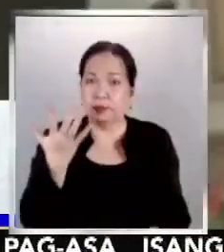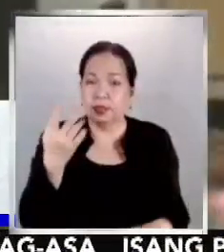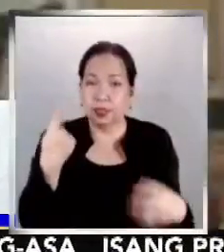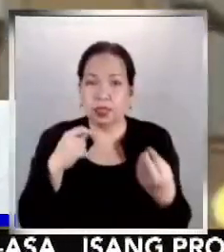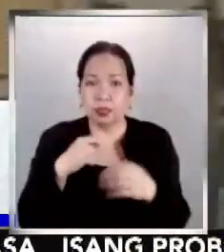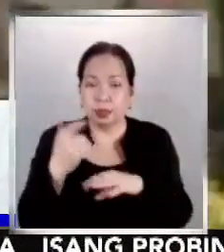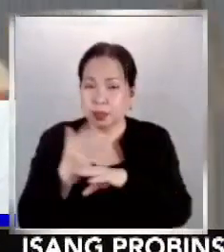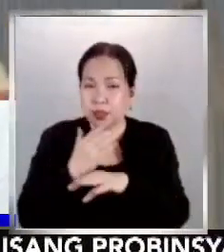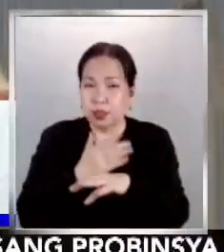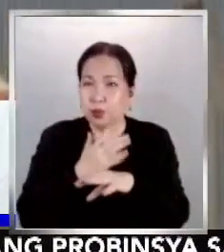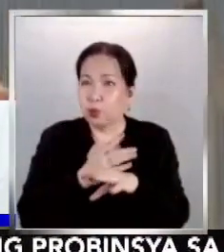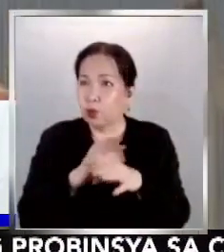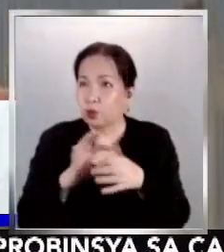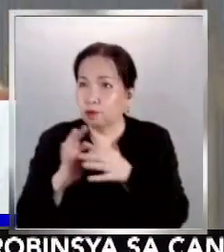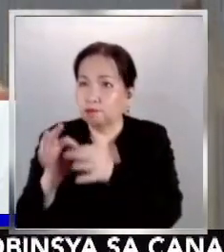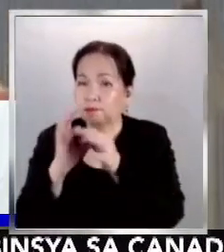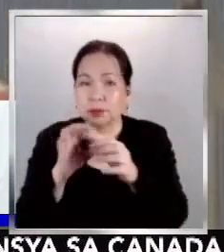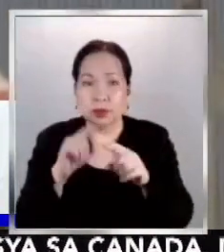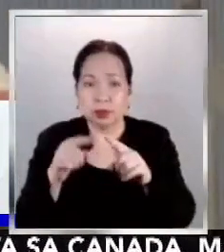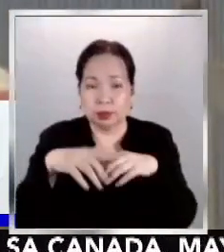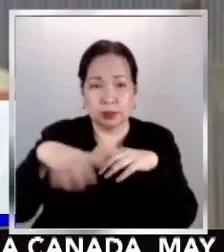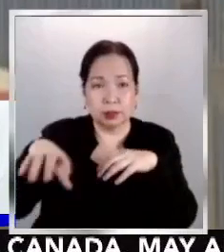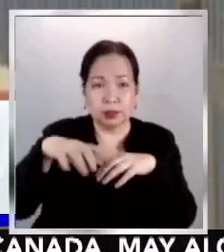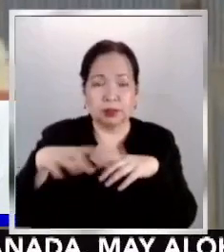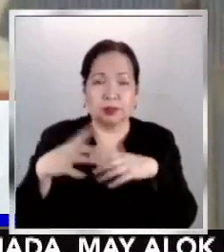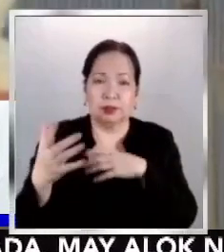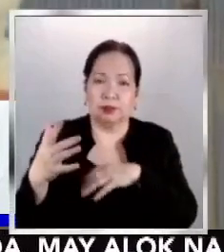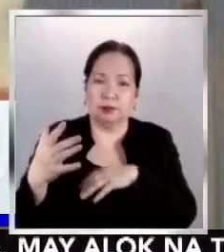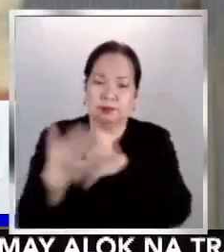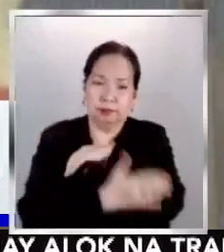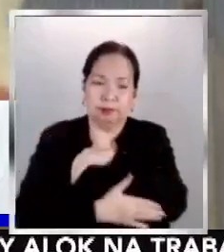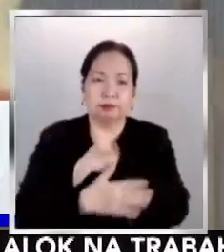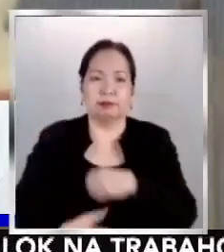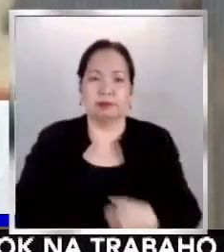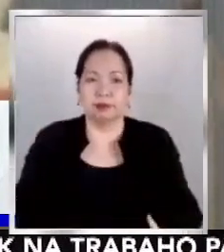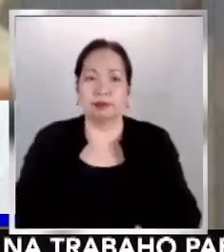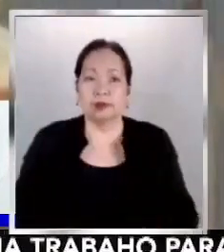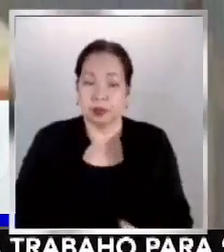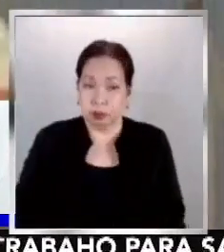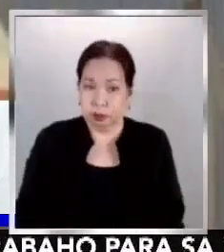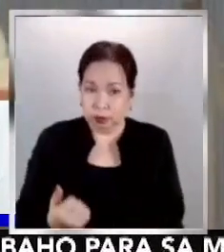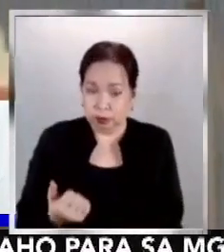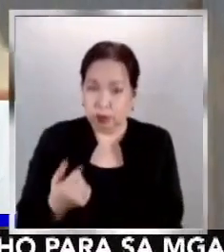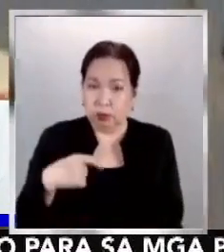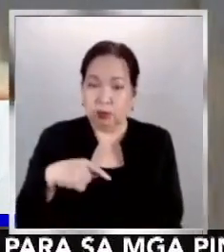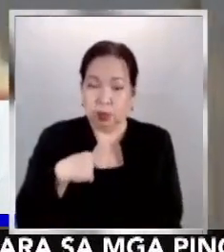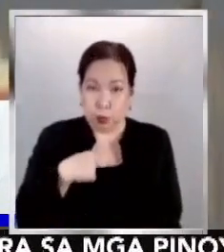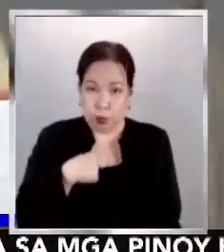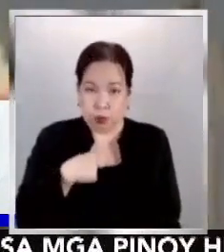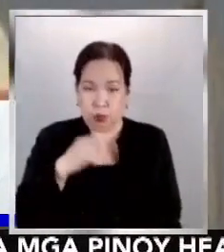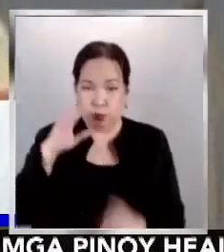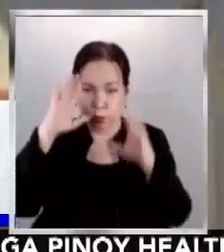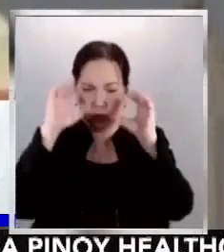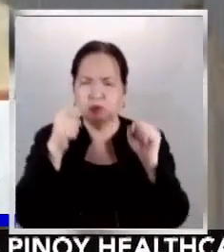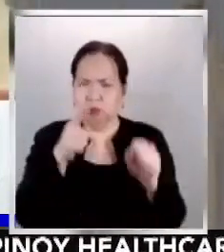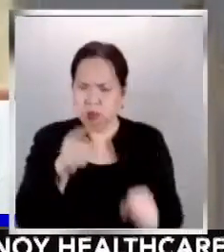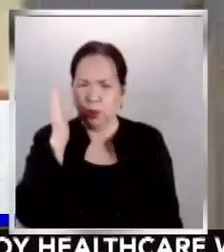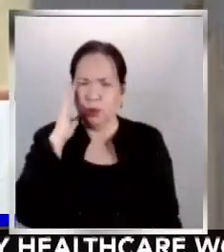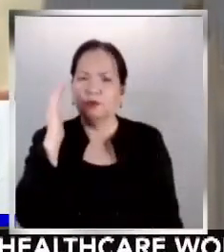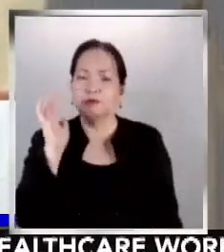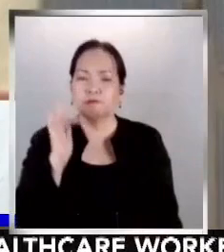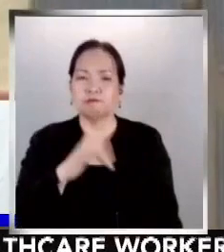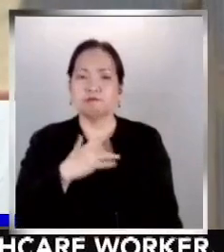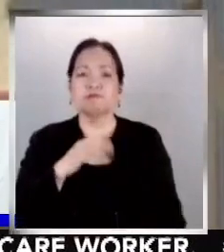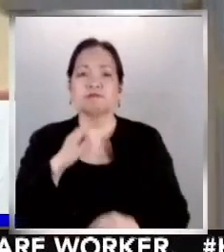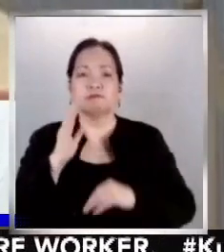bansa. As your president, you must be assured that this administration will always